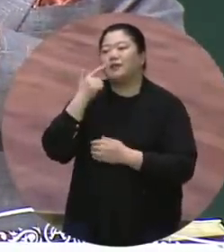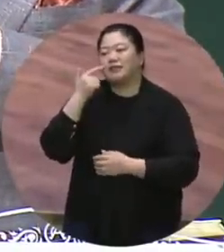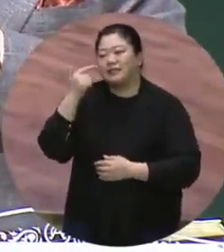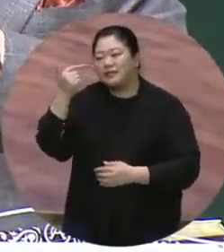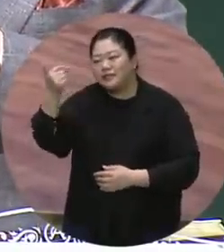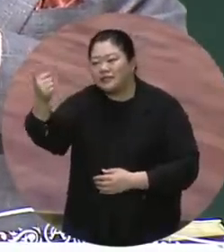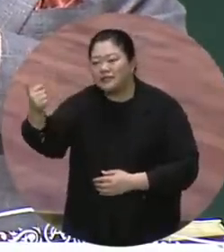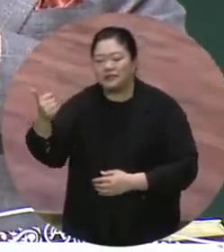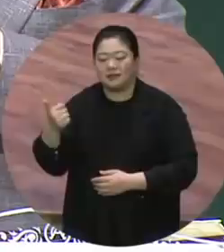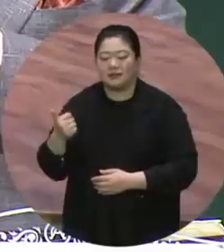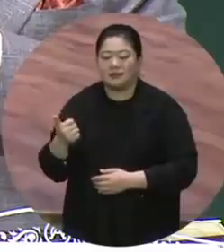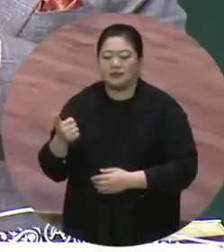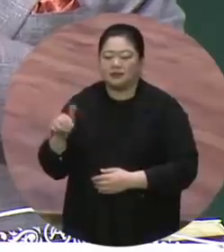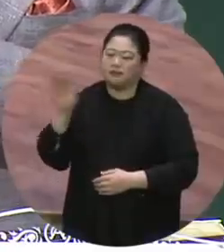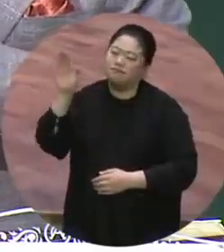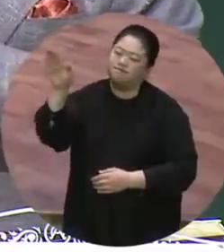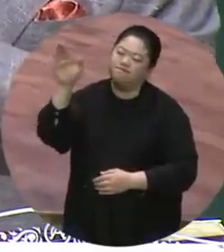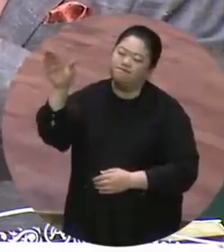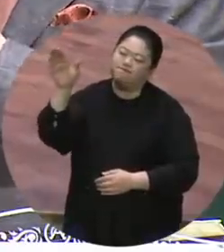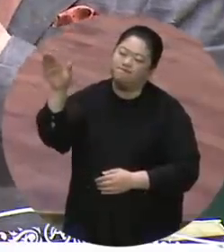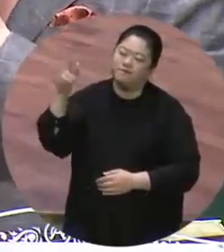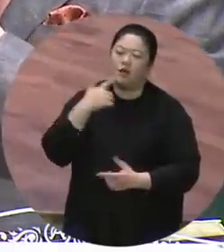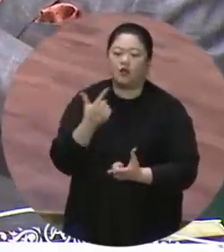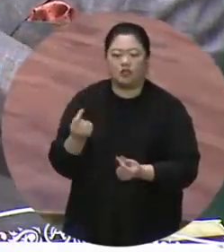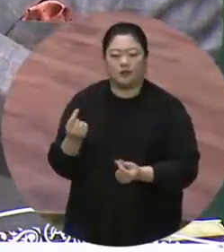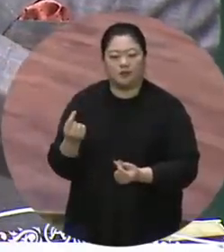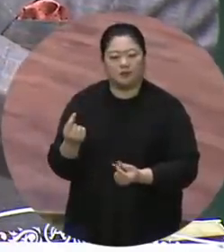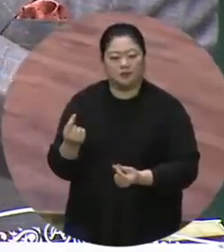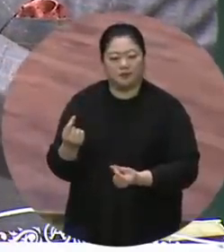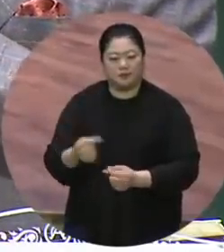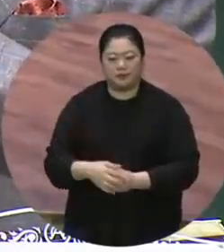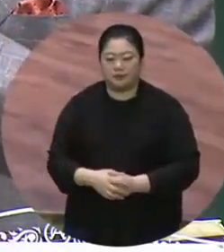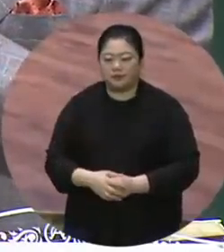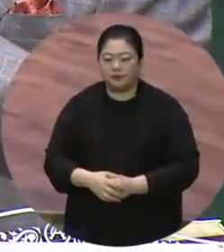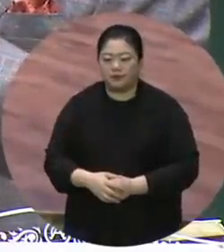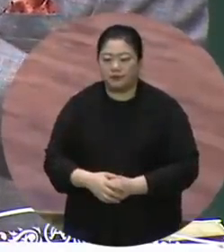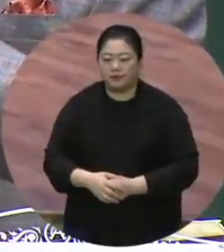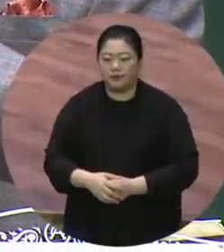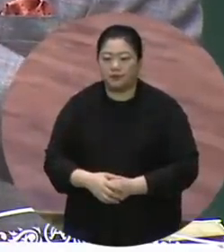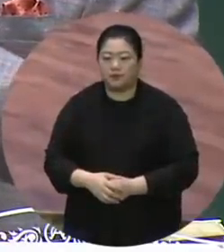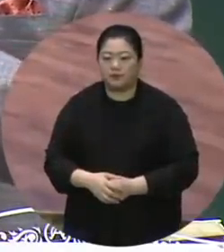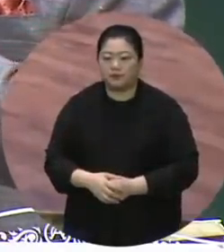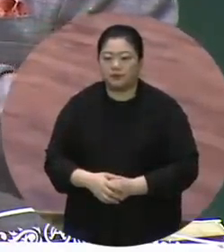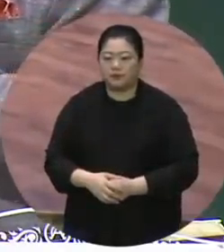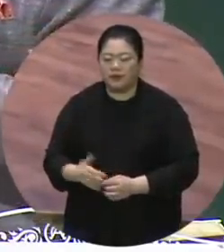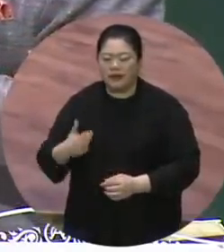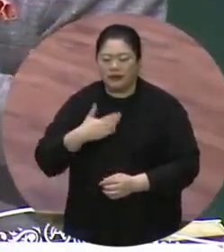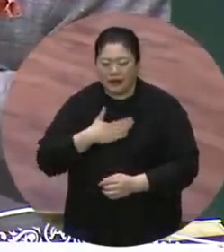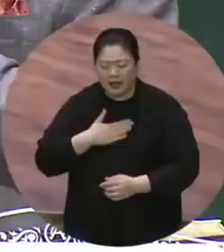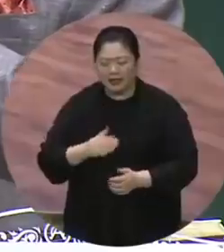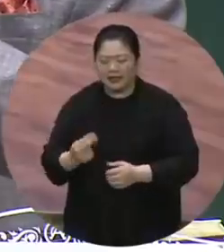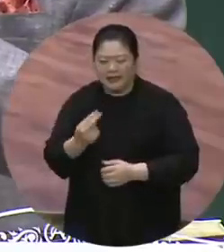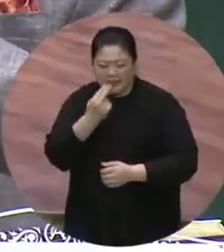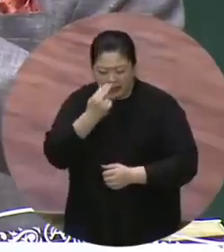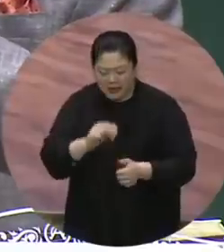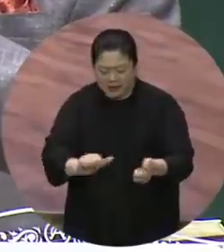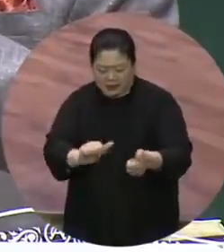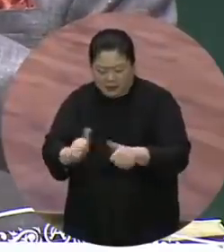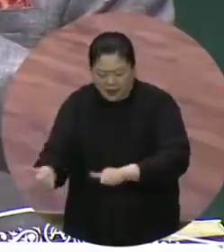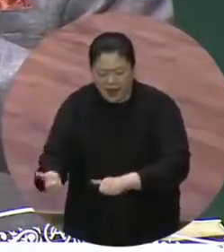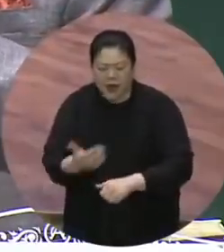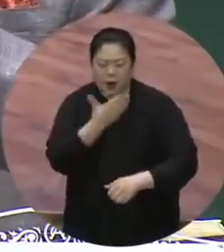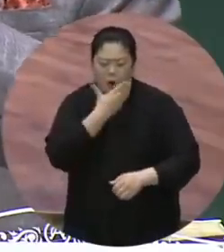돼 습관적으로 그럼 주여라는 말은 큐리오스 내 생사복을 주관하시는